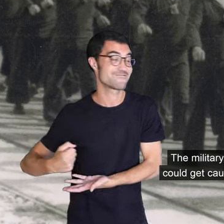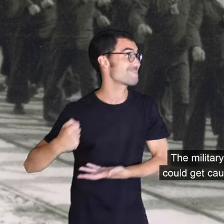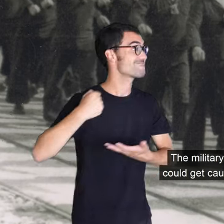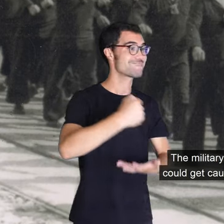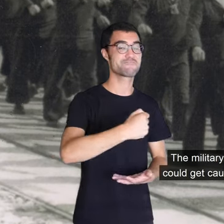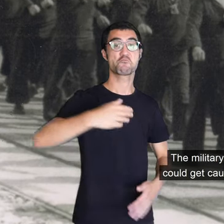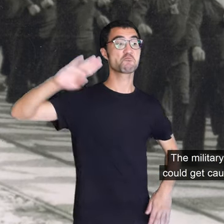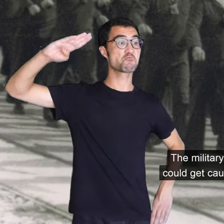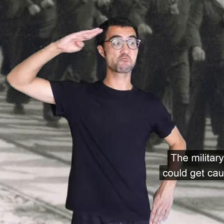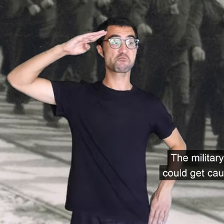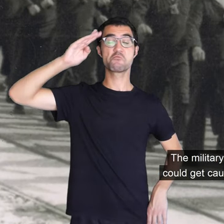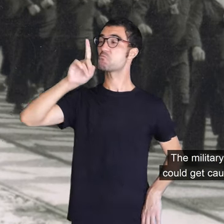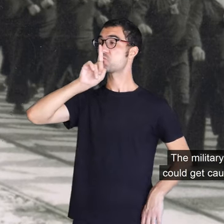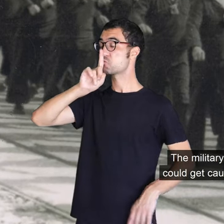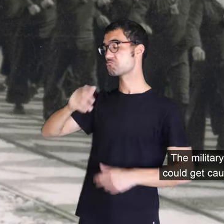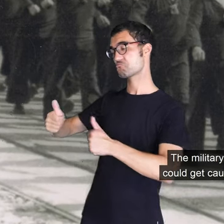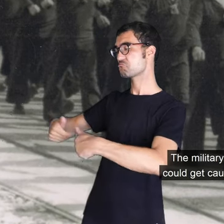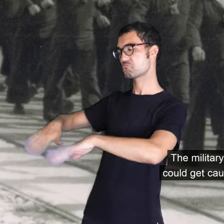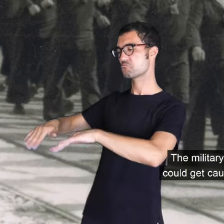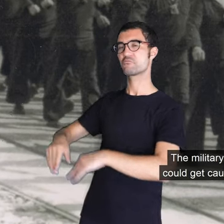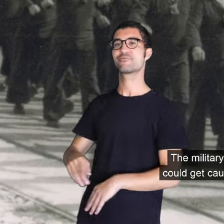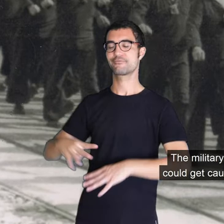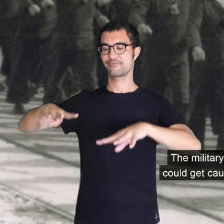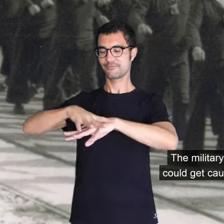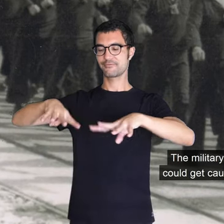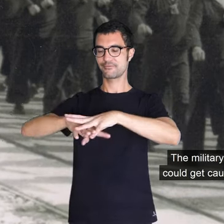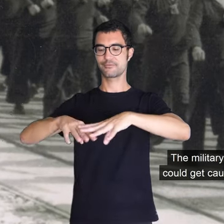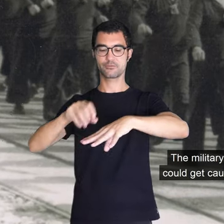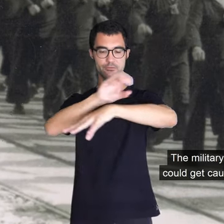duen severo, perquè aquella xarxa et sonava damunt l'aigua.